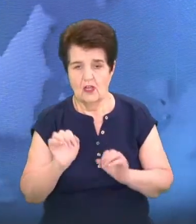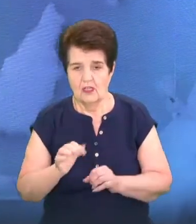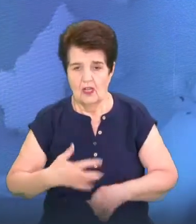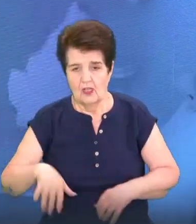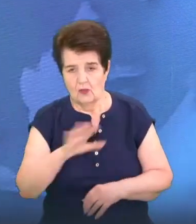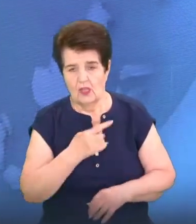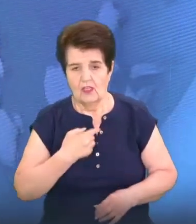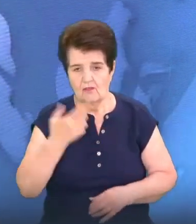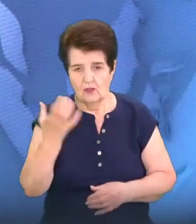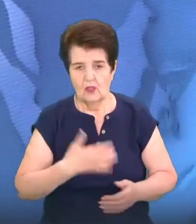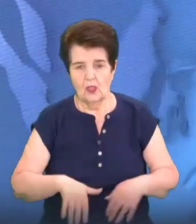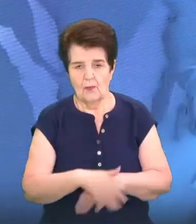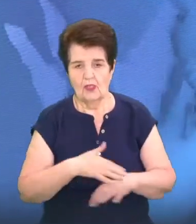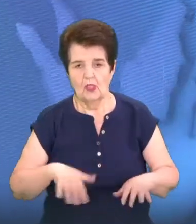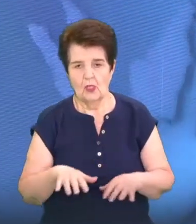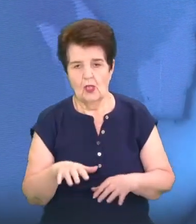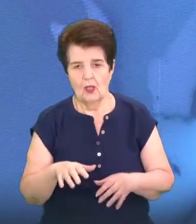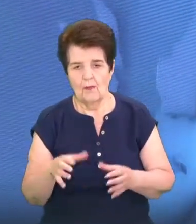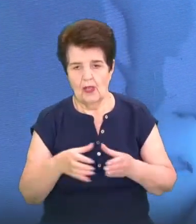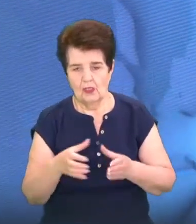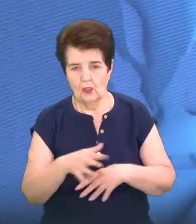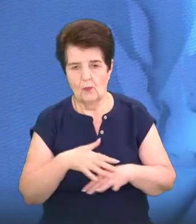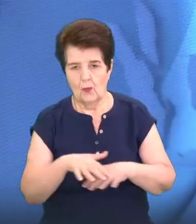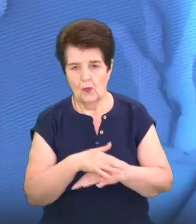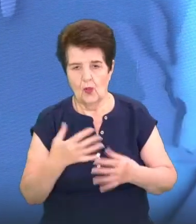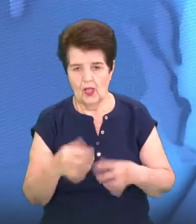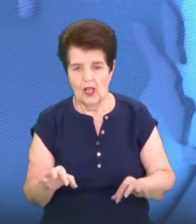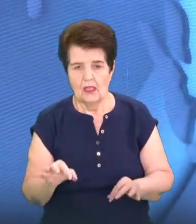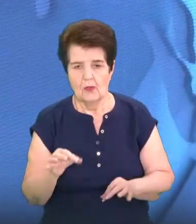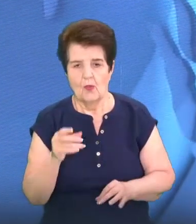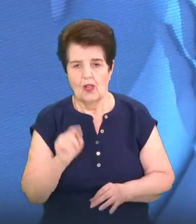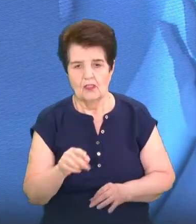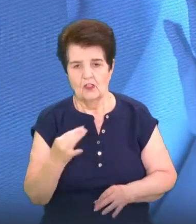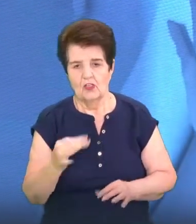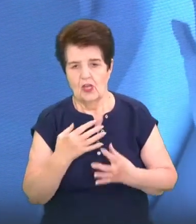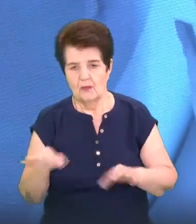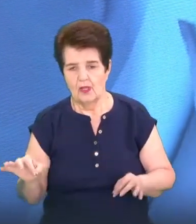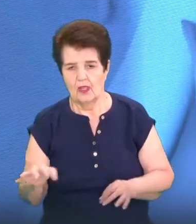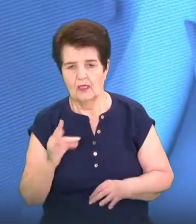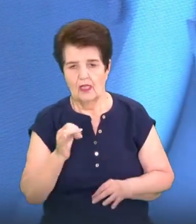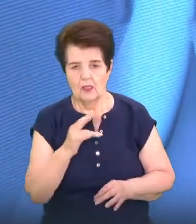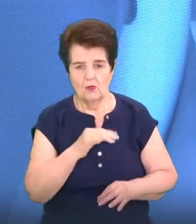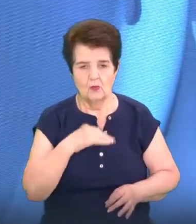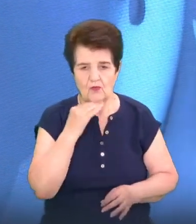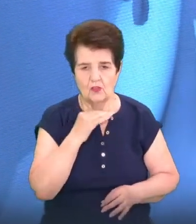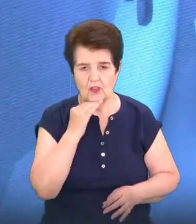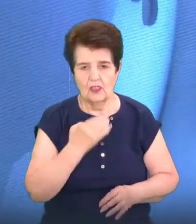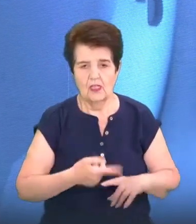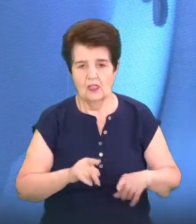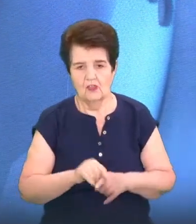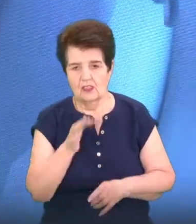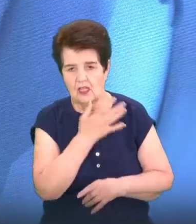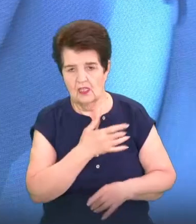Voturile Partidului Popular European, ale Social-Democraților și ale grupului liberal Renew ar fi suficiente. În același